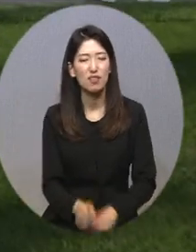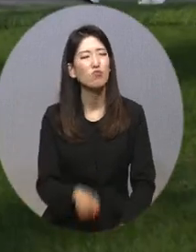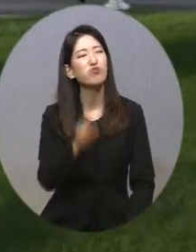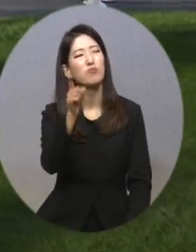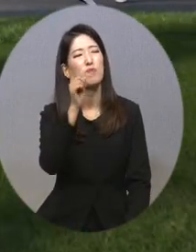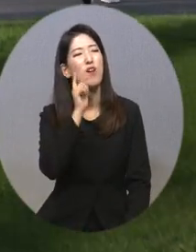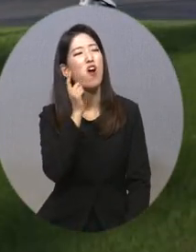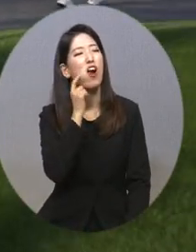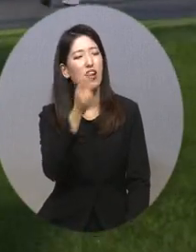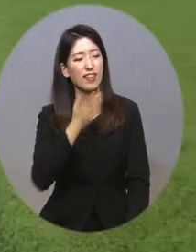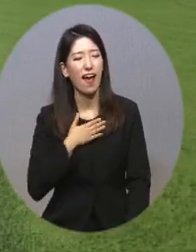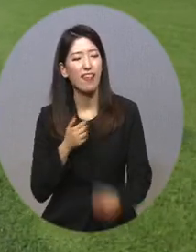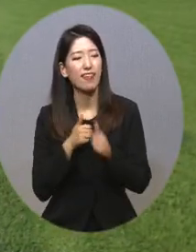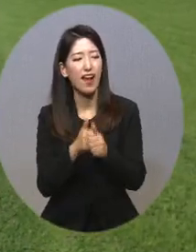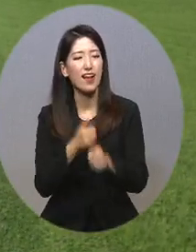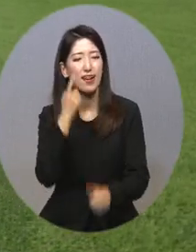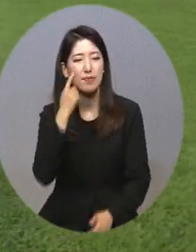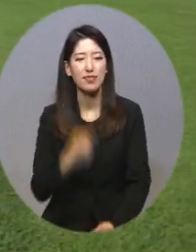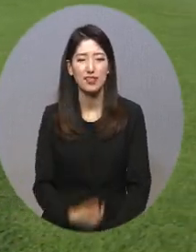따라왔잖아. 바로 이게 되네.